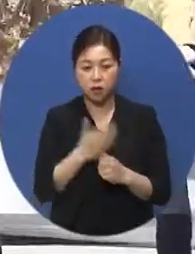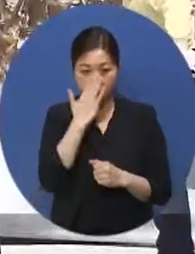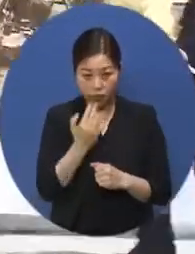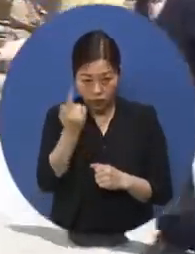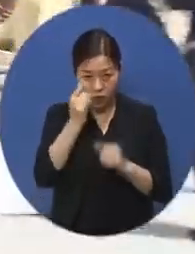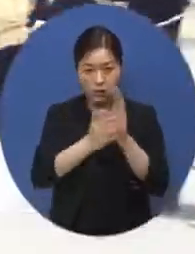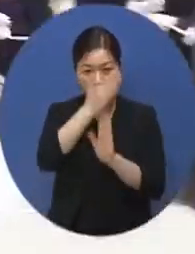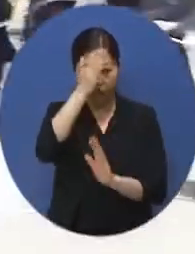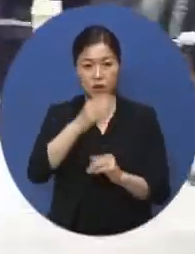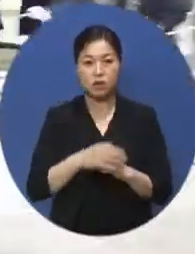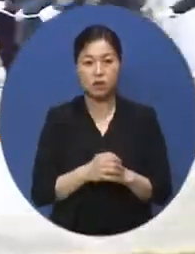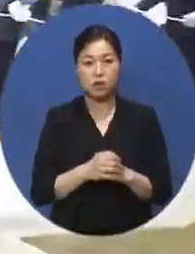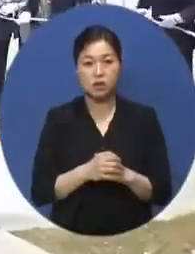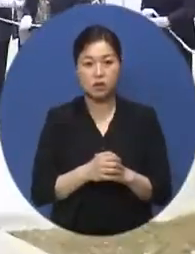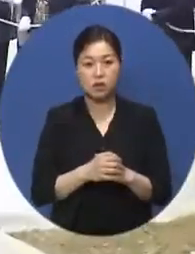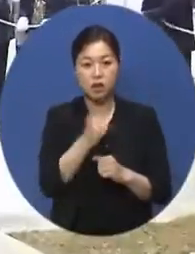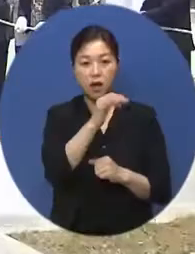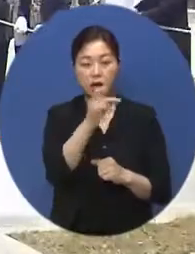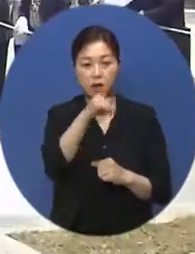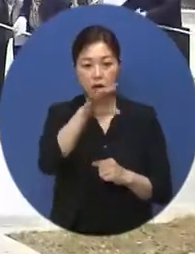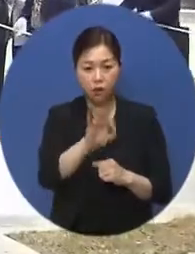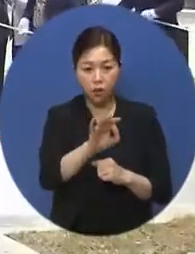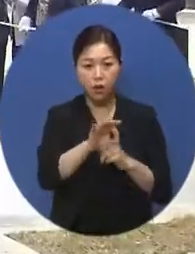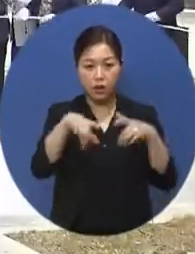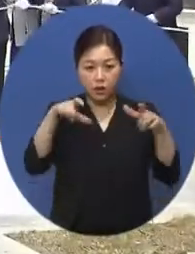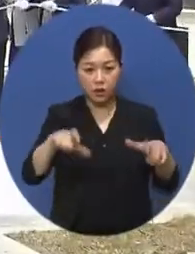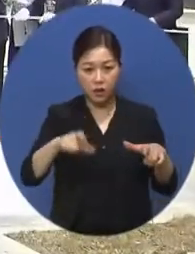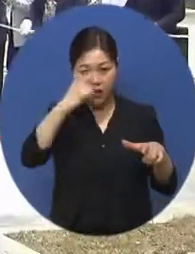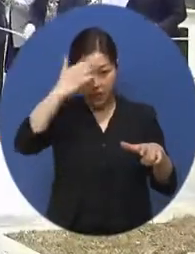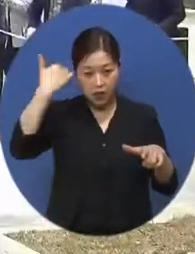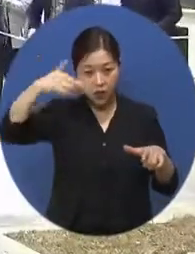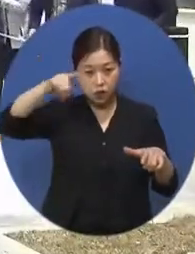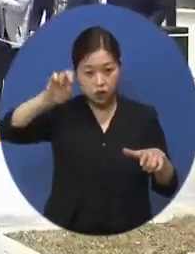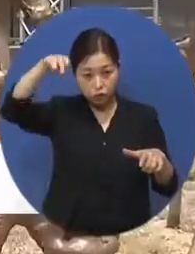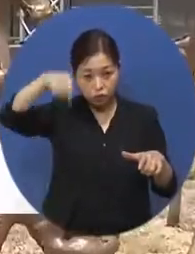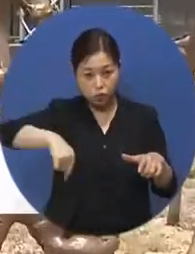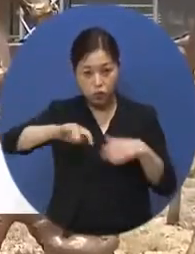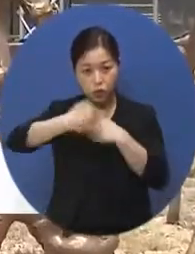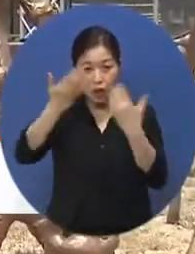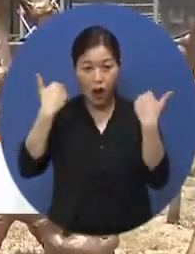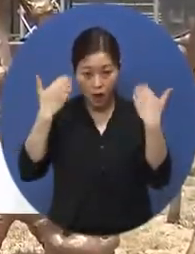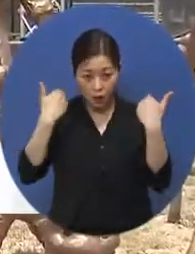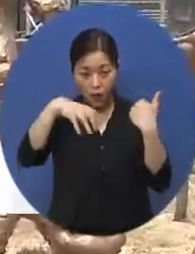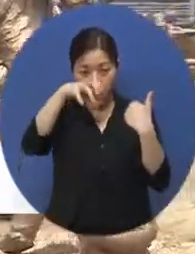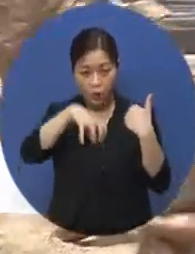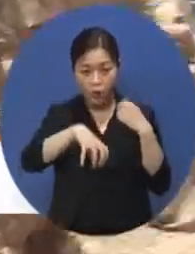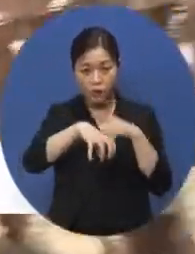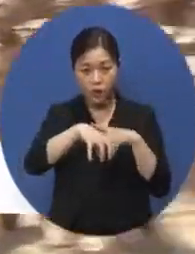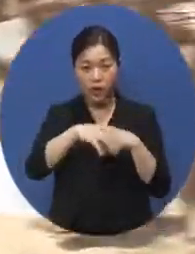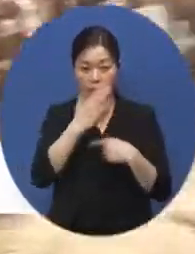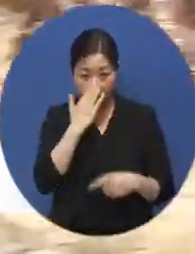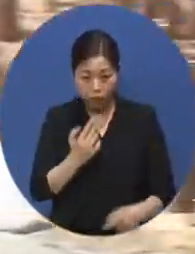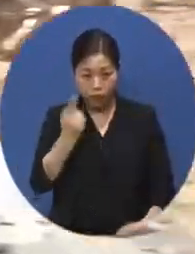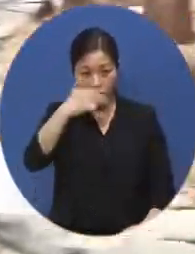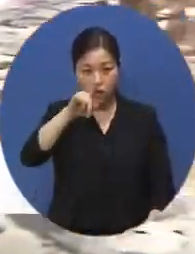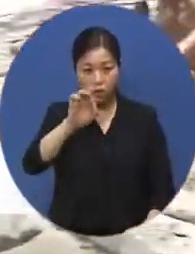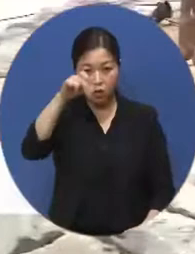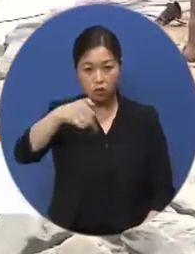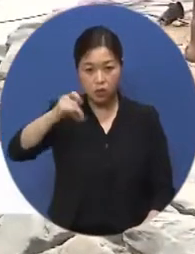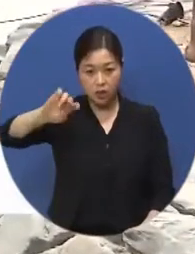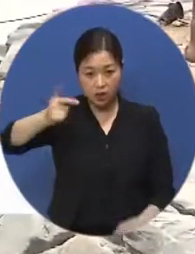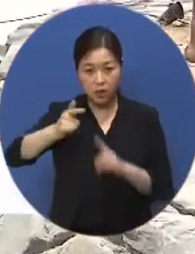해룡면 신성리 옛 충무 초등학교에 순천 정유재란 역사공원 평화광장 을 개장했습니다